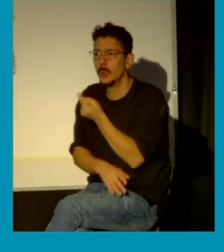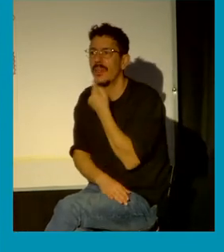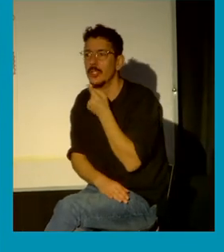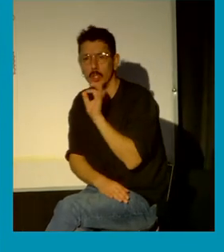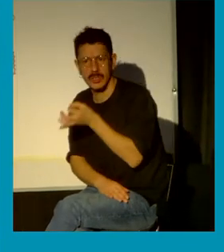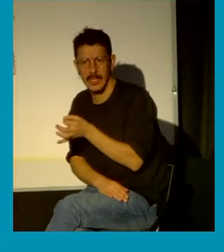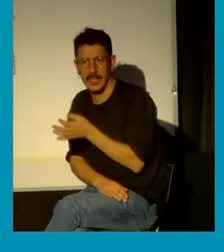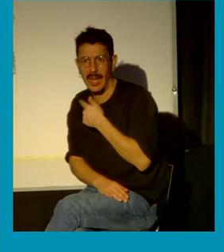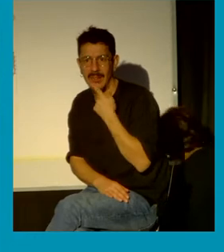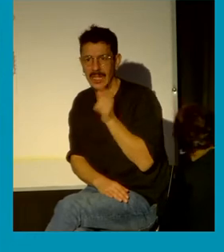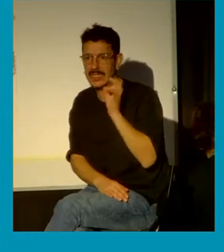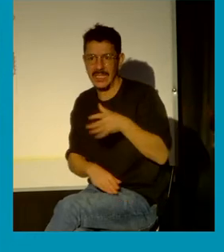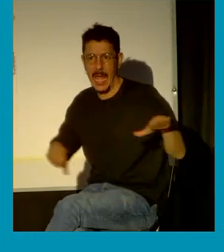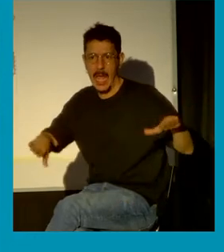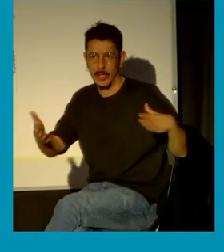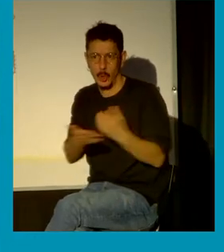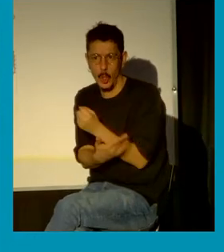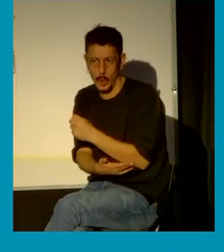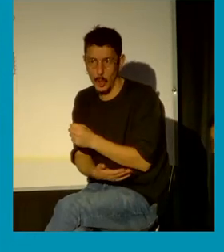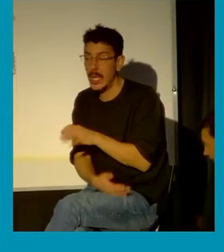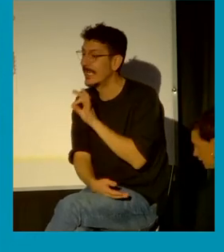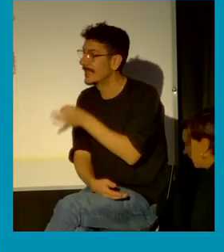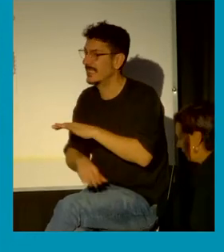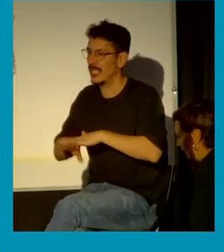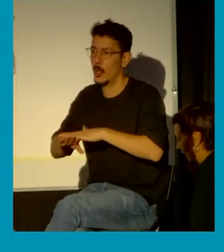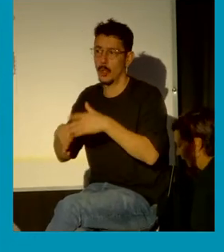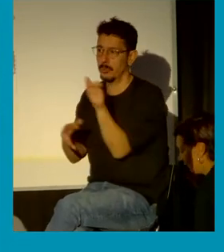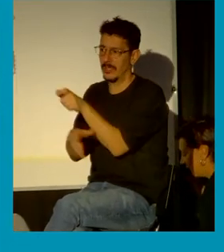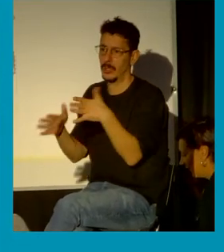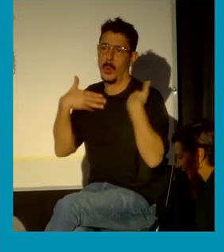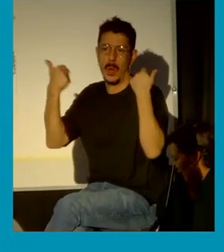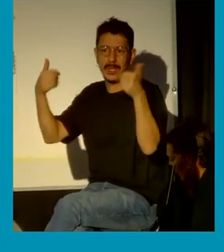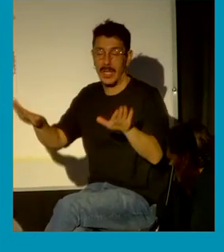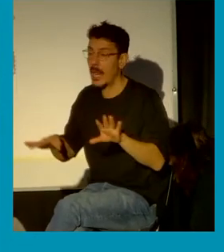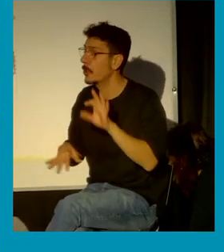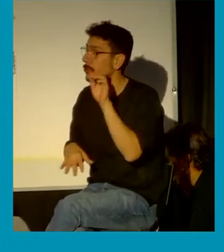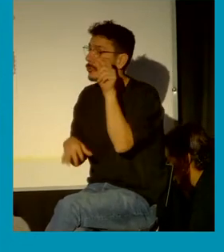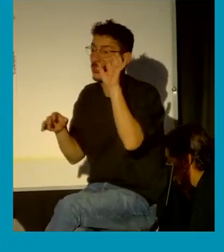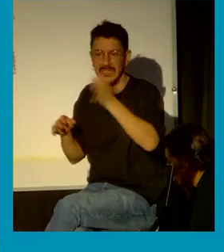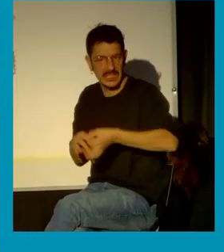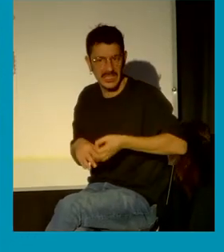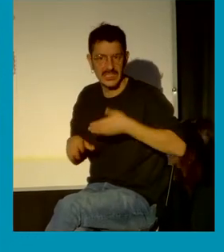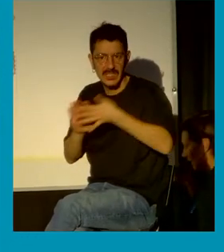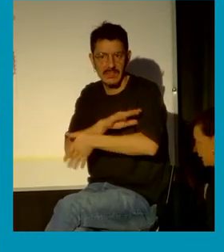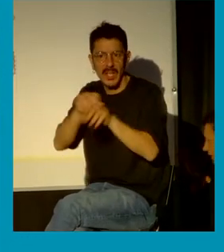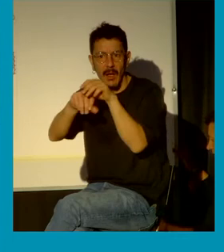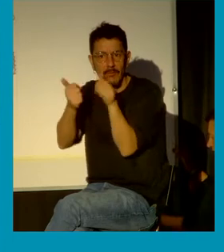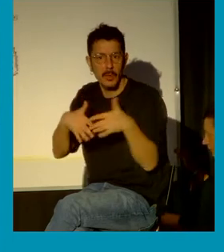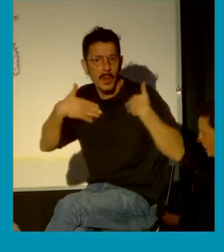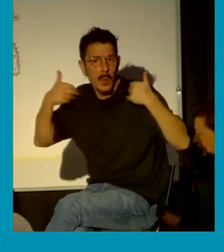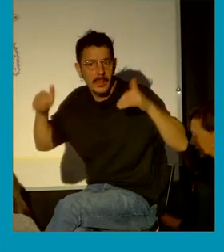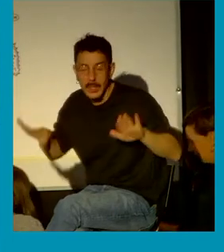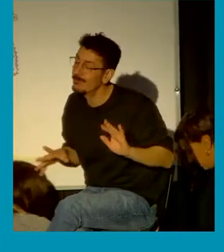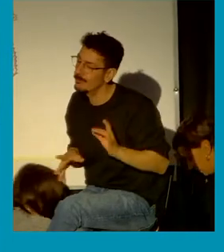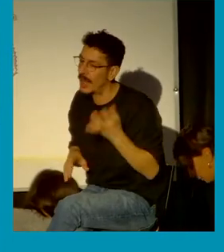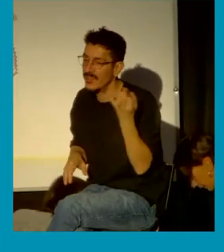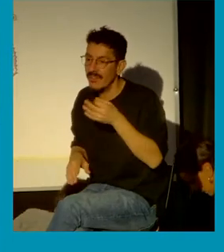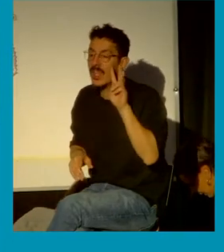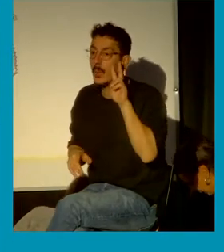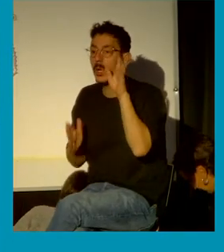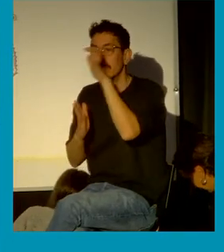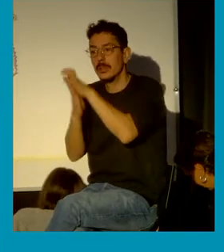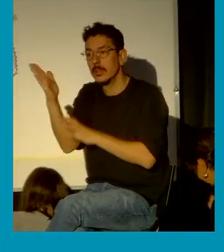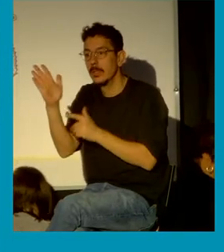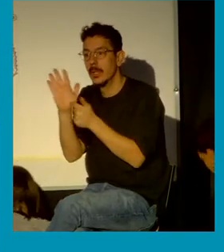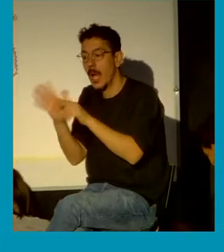las prácticas ya es un sí amb tothom y es un sí de cualsevol manera hem de hem de veure com serà l'aplicació això hi ha